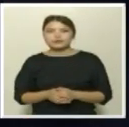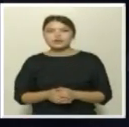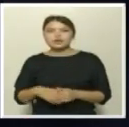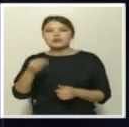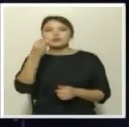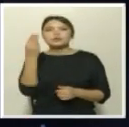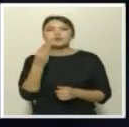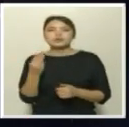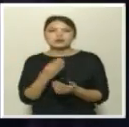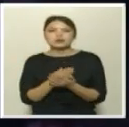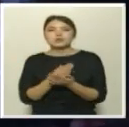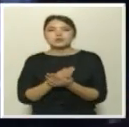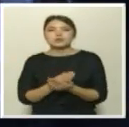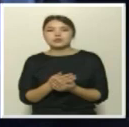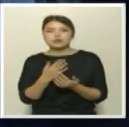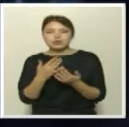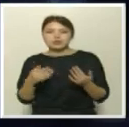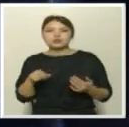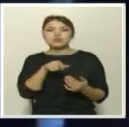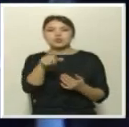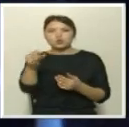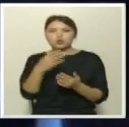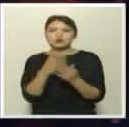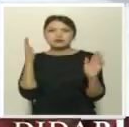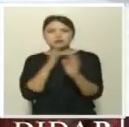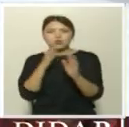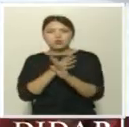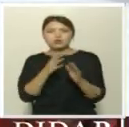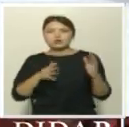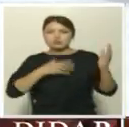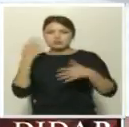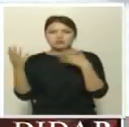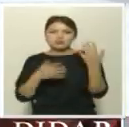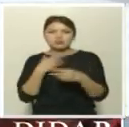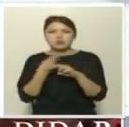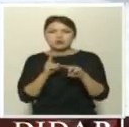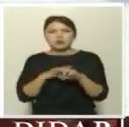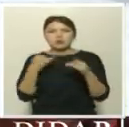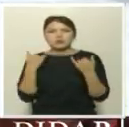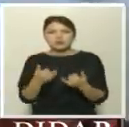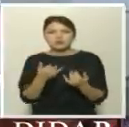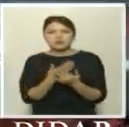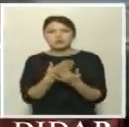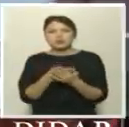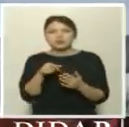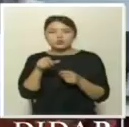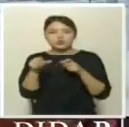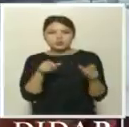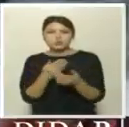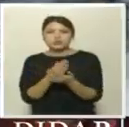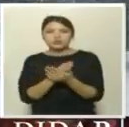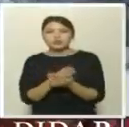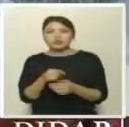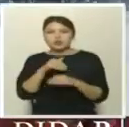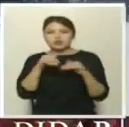Магистралу из-за гололеда временно перекрыто несколько дорог. В частности, трассы Ахтау-Форт-Шевченко, Ахтау-Каламкас, Кяхте-Тушикудук. На